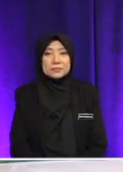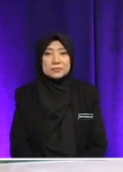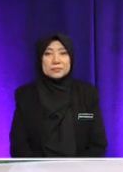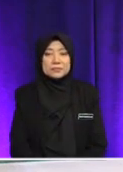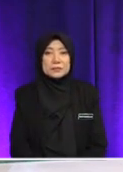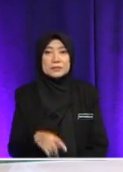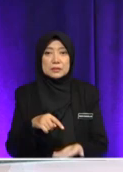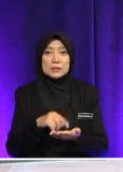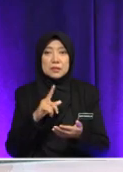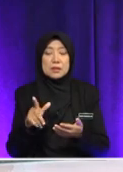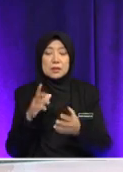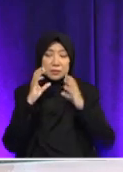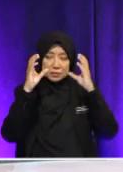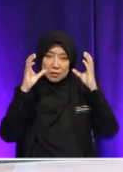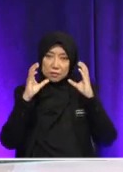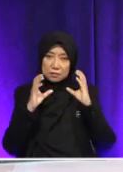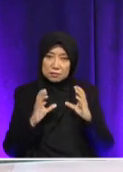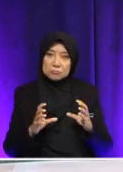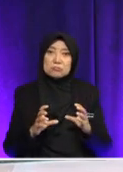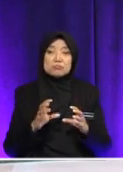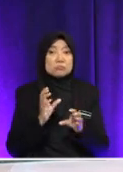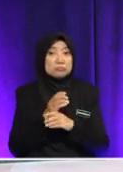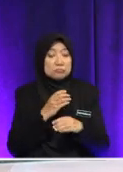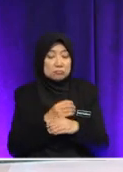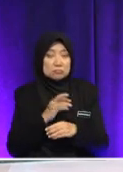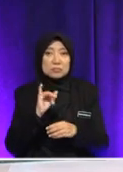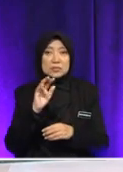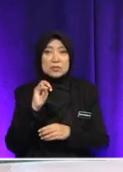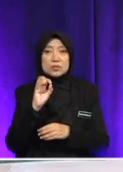contoh simulasite inovasi